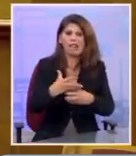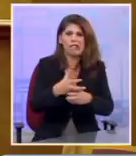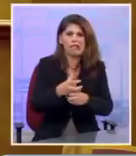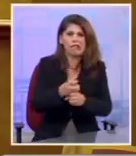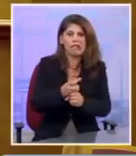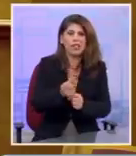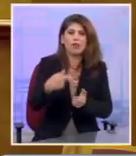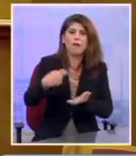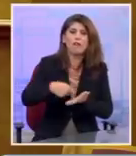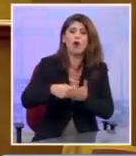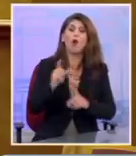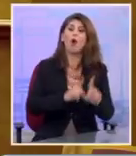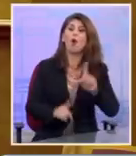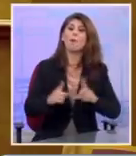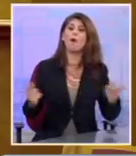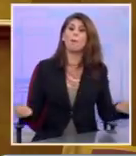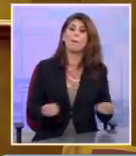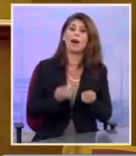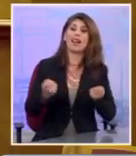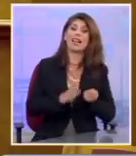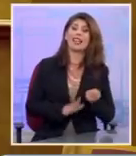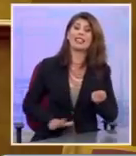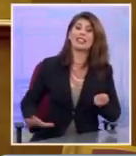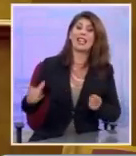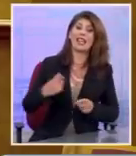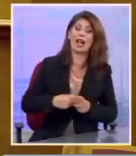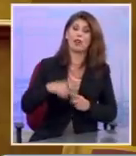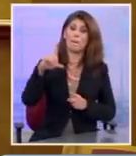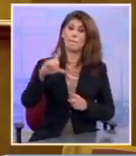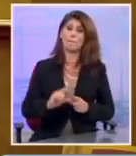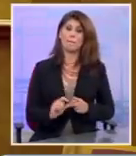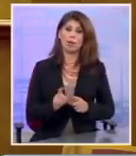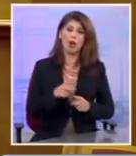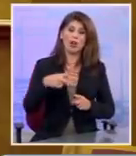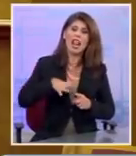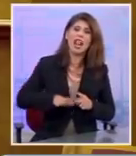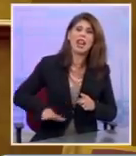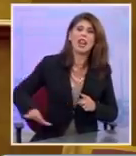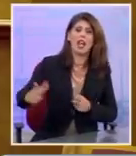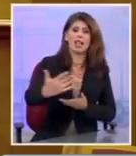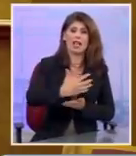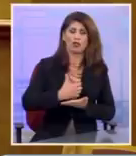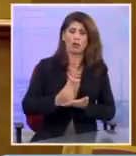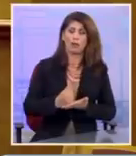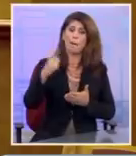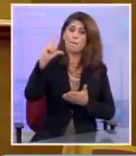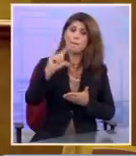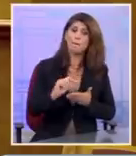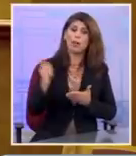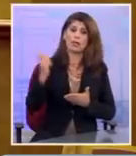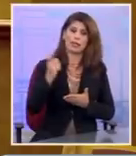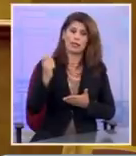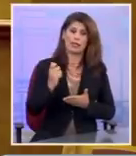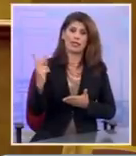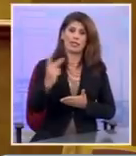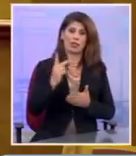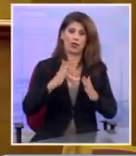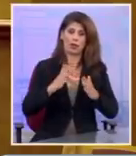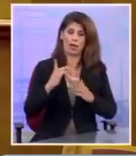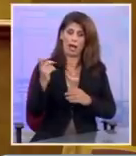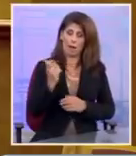όποιον παράγει σε αυτή τη χώρα. Μειώνει τα λαϊκά εισοδήματα, μειώνει τις συντάξεις και τα κοινωνικά